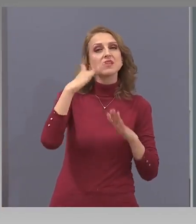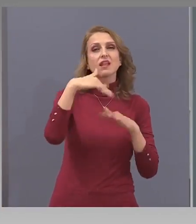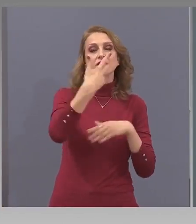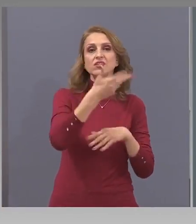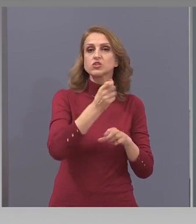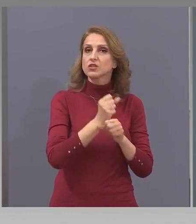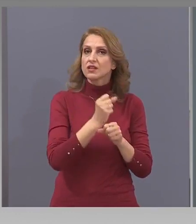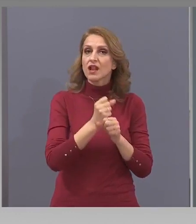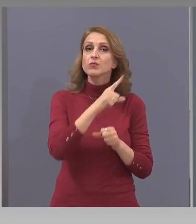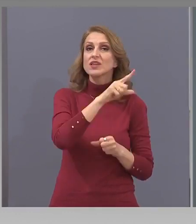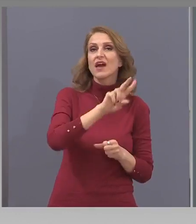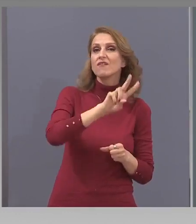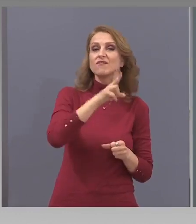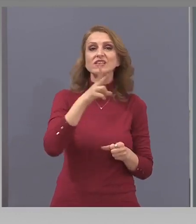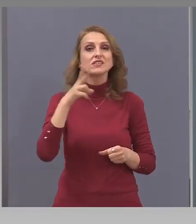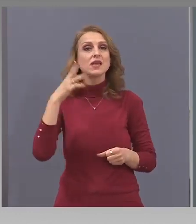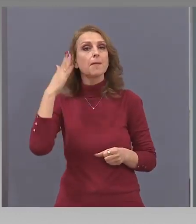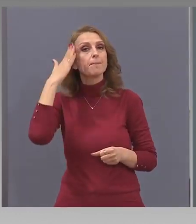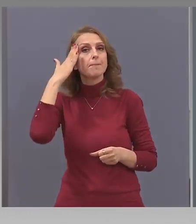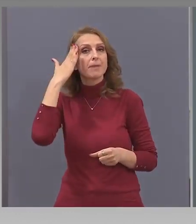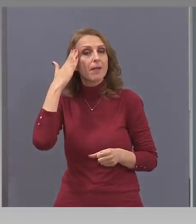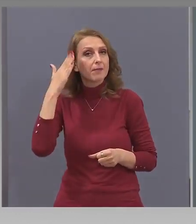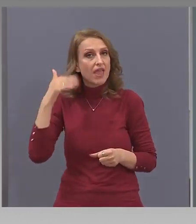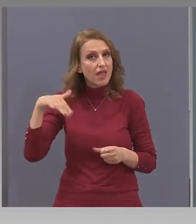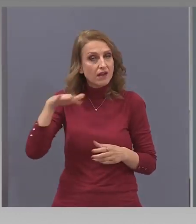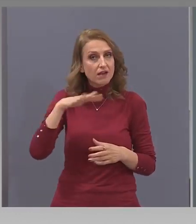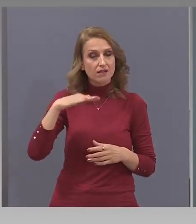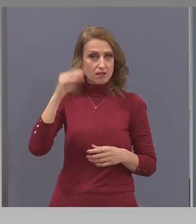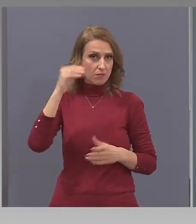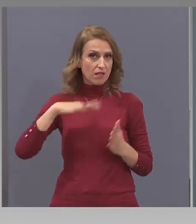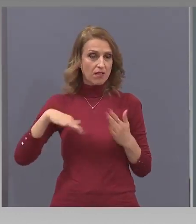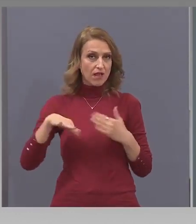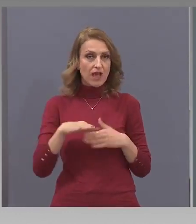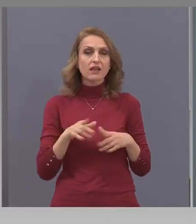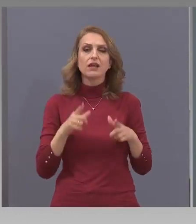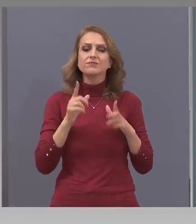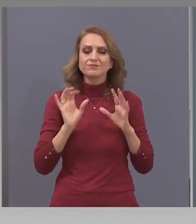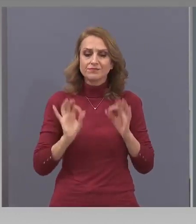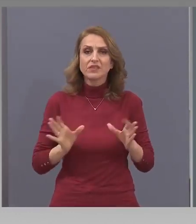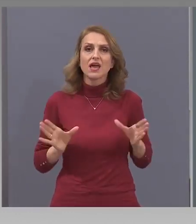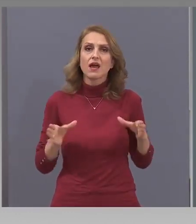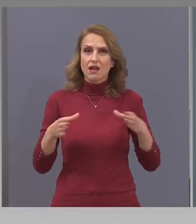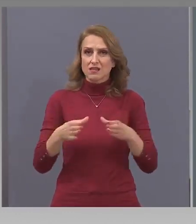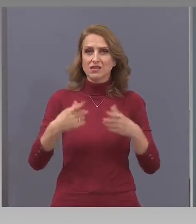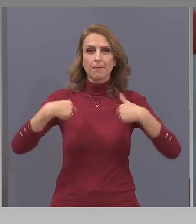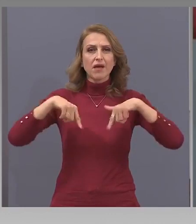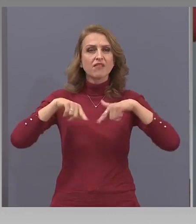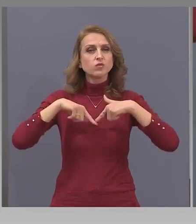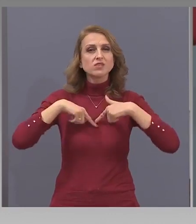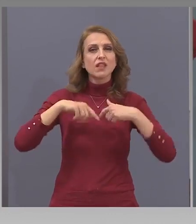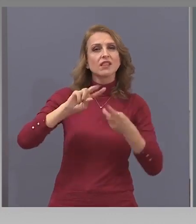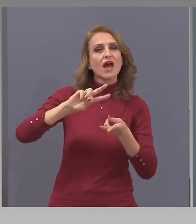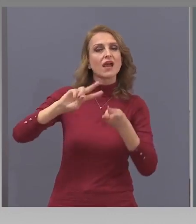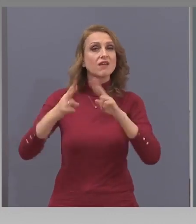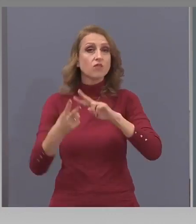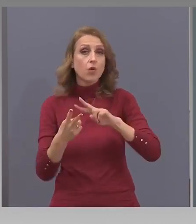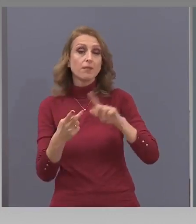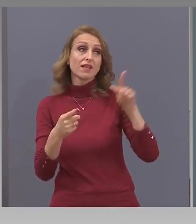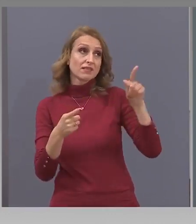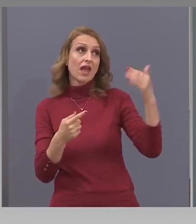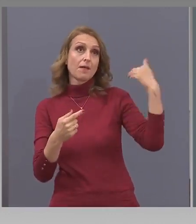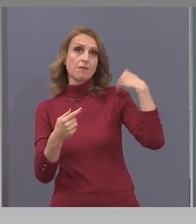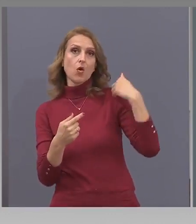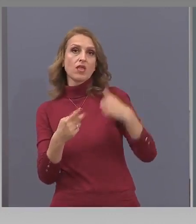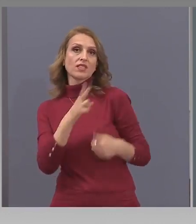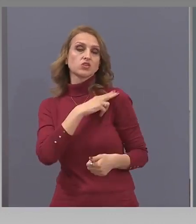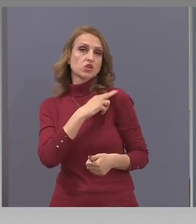България, иначе казано в областта на правосъдната реформа ми е и началник, има опит